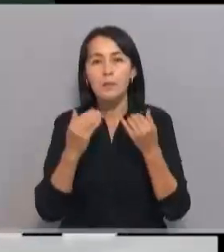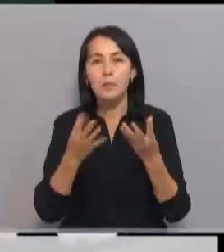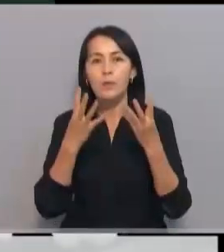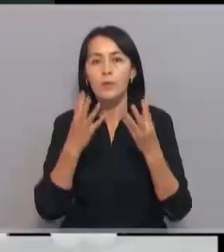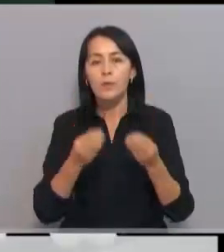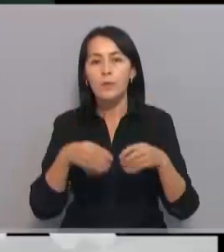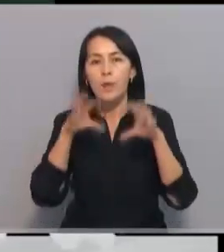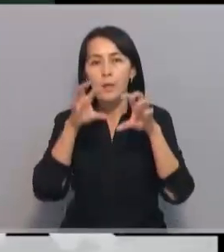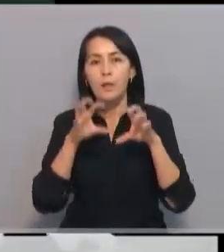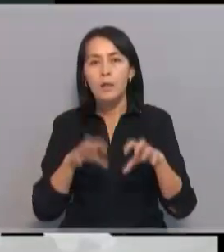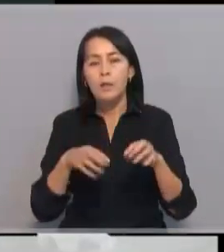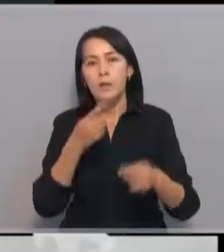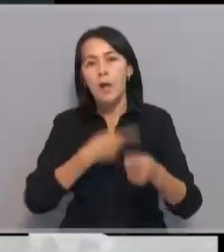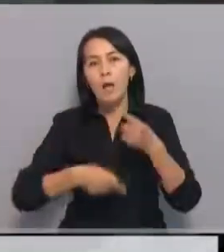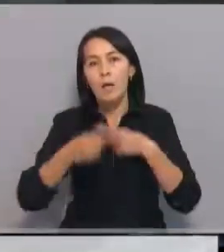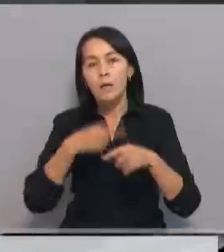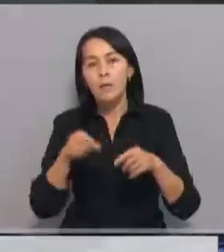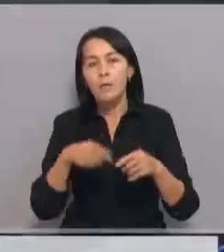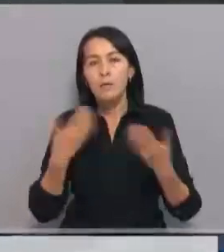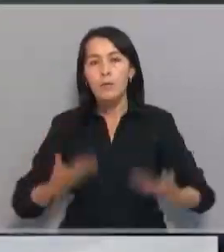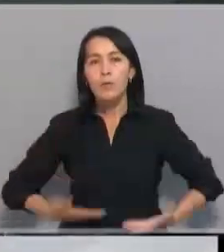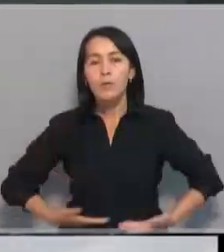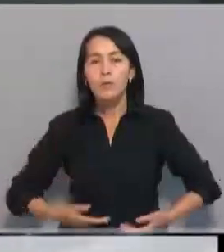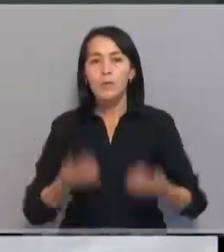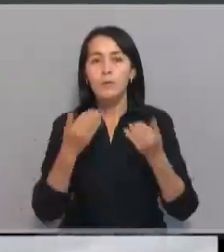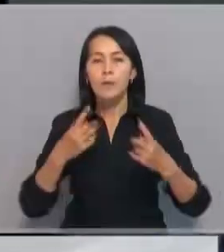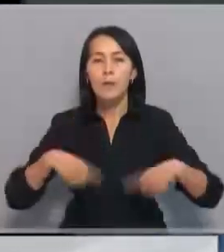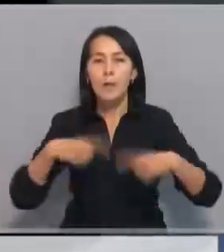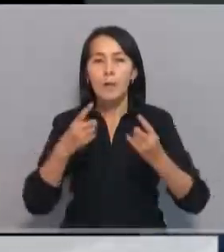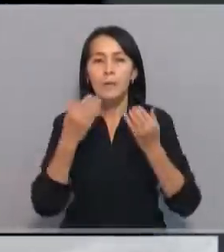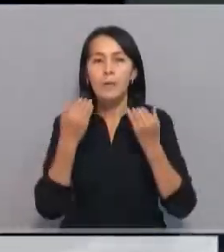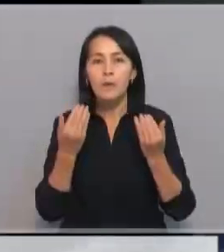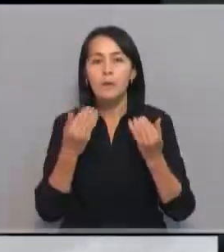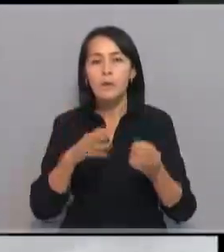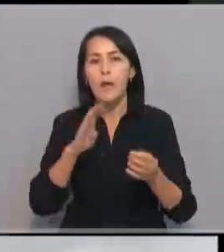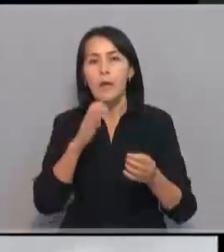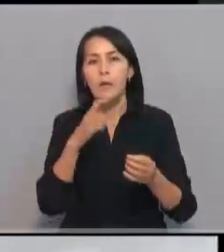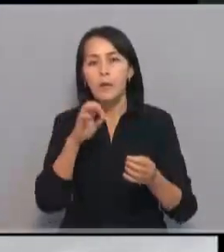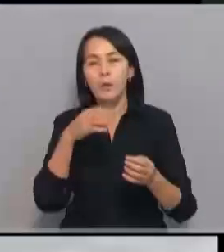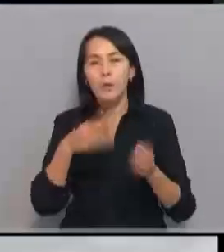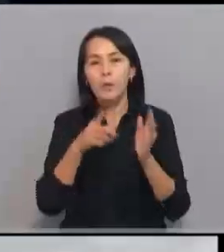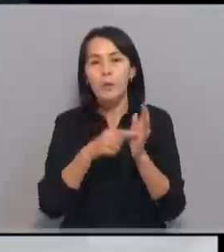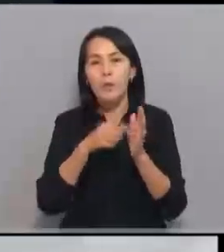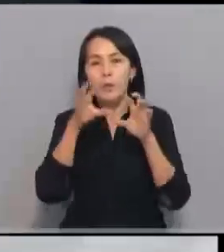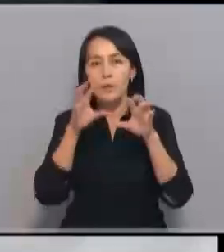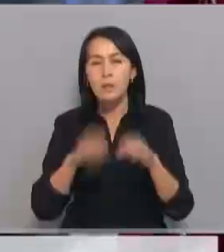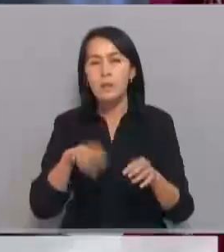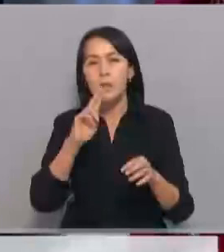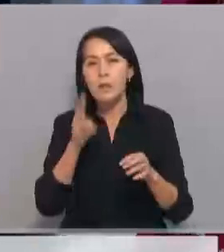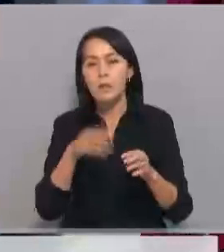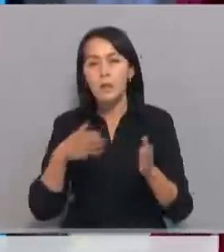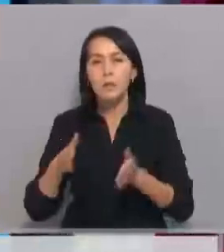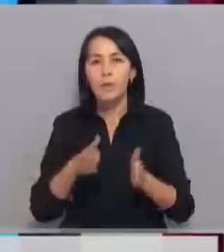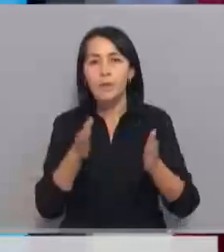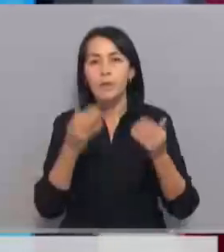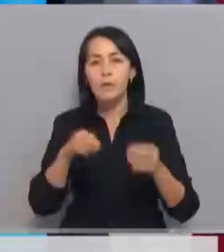Бүгінгі атазаңымыз ата-бабаларымыздың өмір сүру дағдысымен қалыптасқан. Әз тәукенің жеті жарғысы, Қасым ханның қасқа